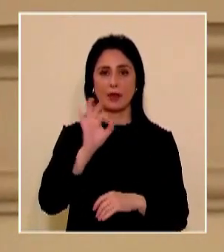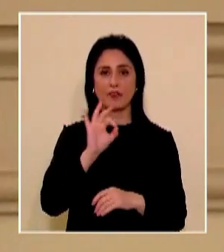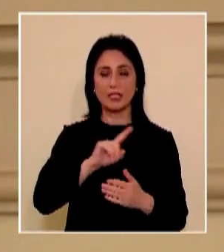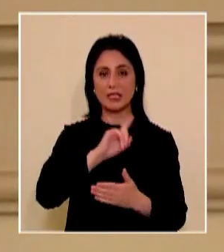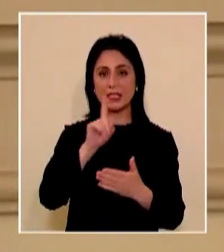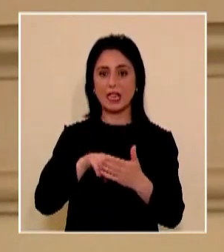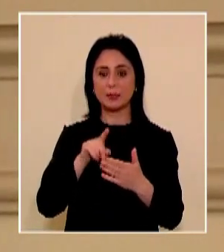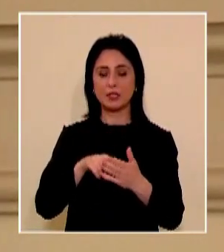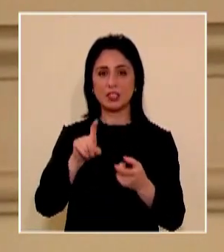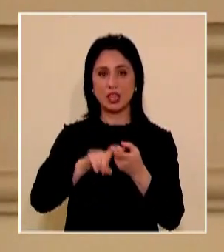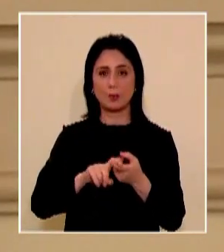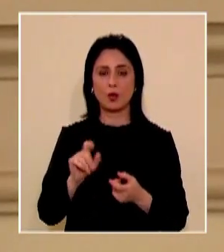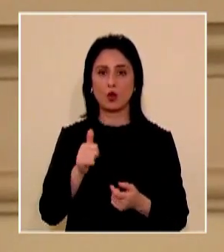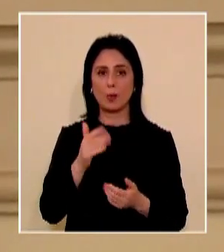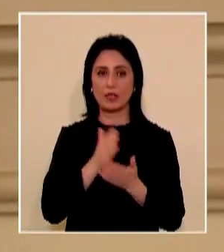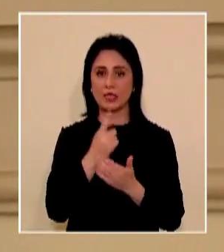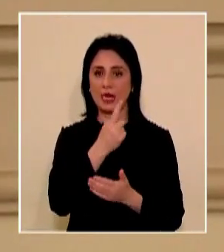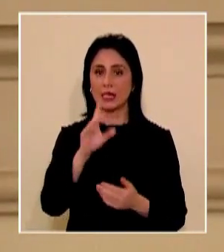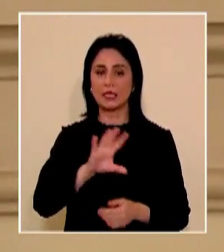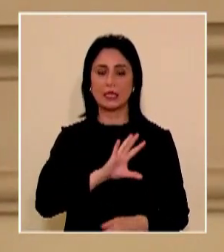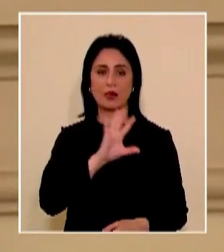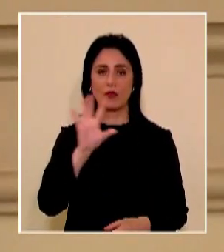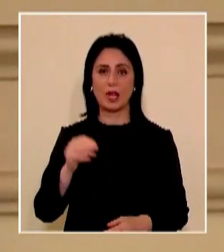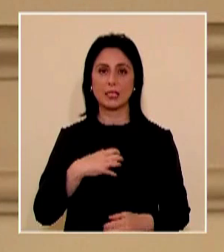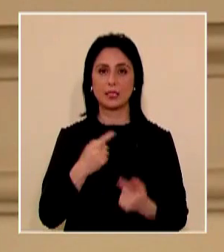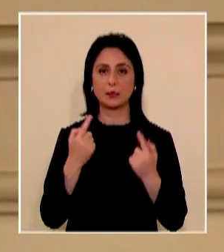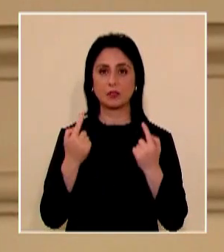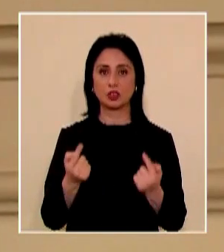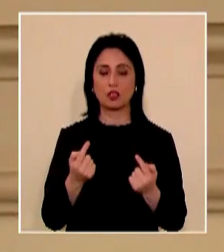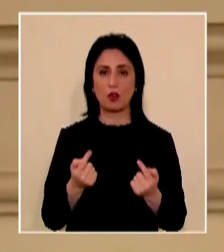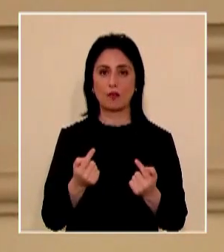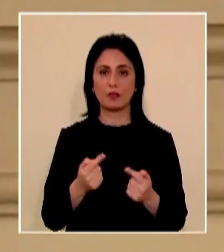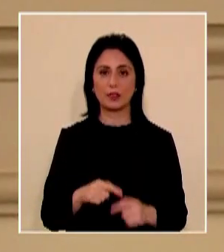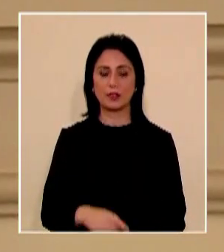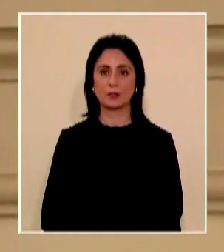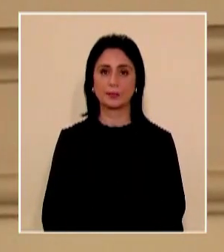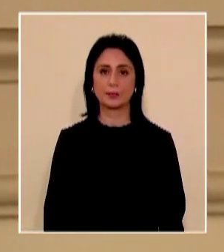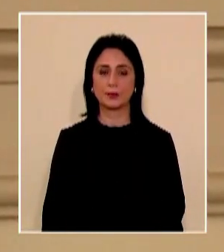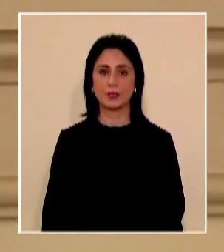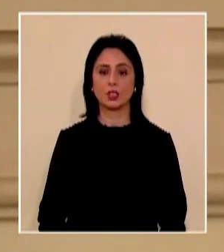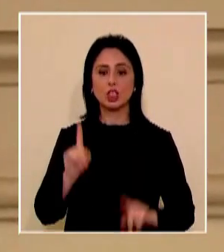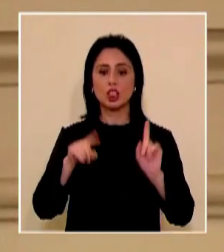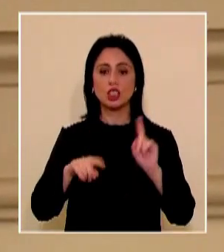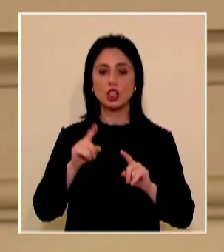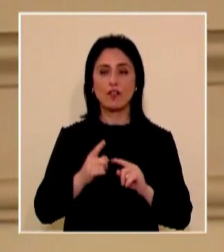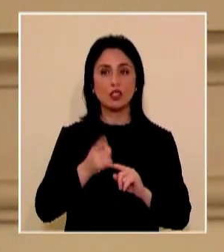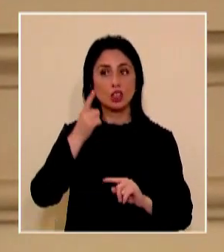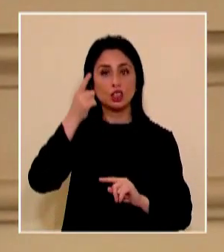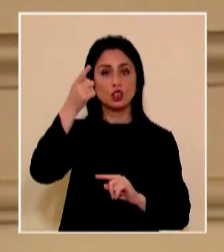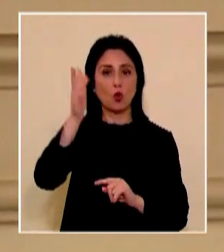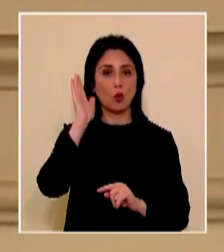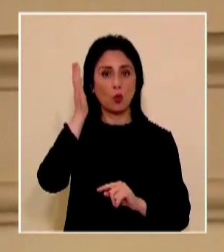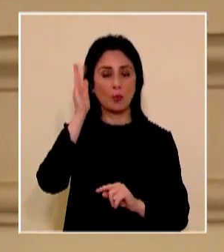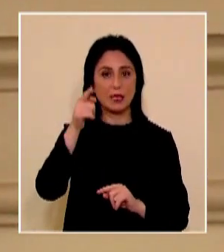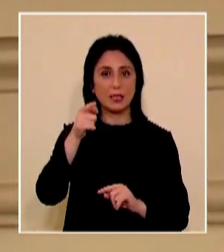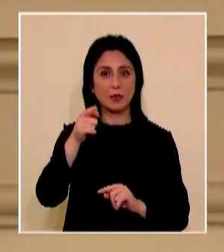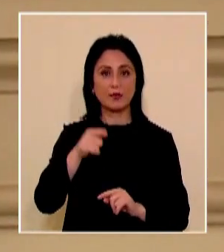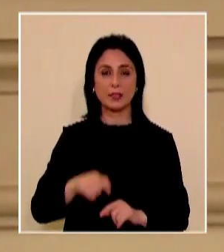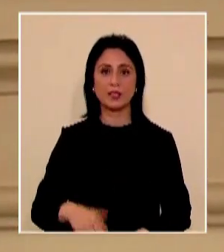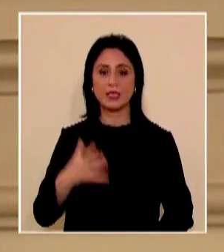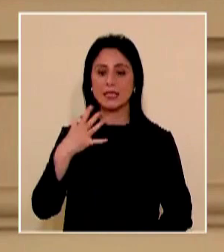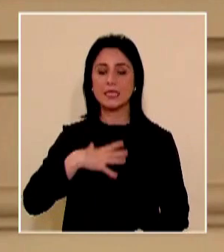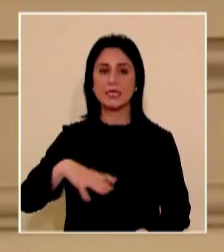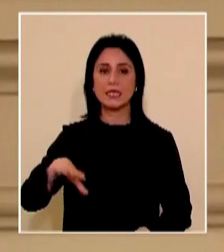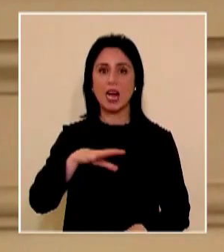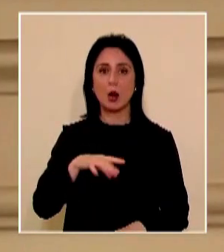z najważniejszych w tej przestrzeni bardziej długofalowej dla Gruzji, dla społeczeństwa gruzińskiego.